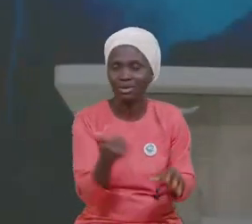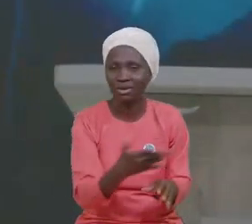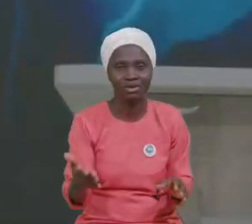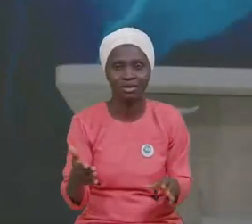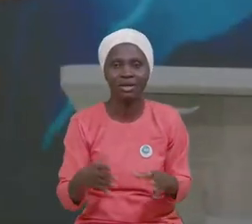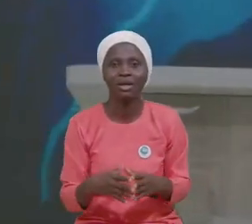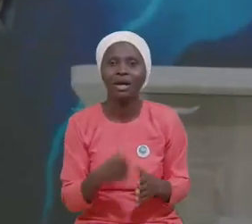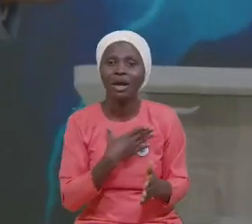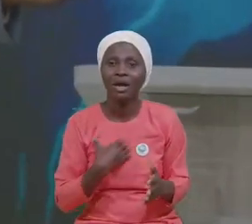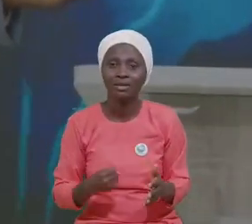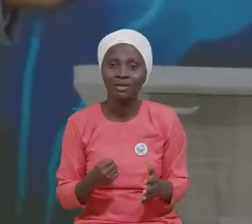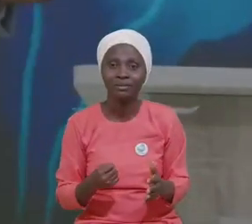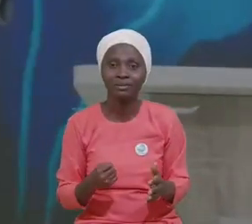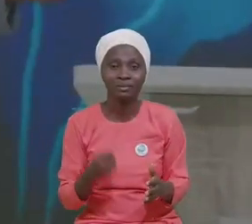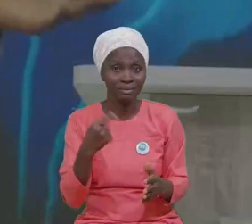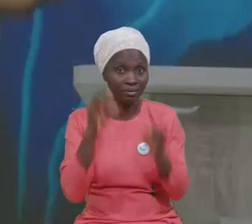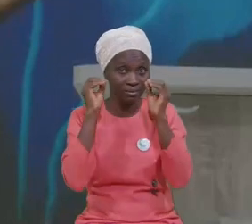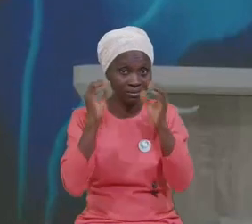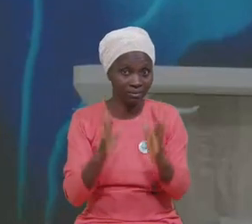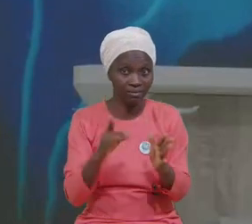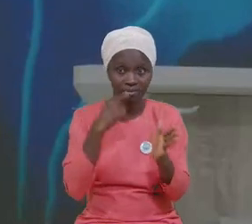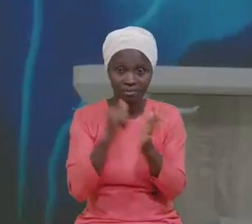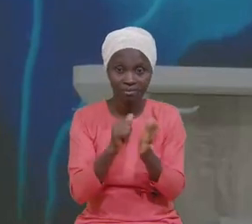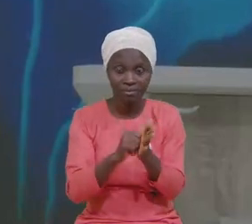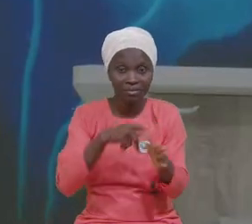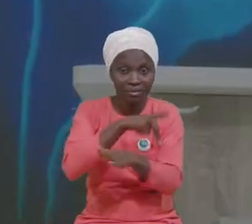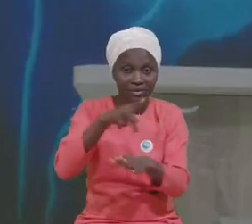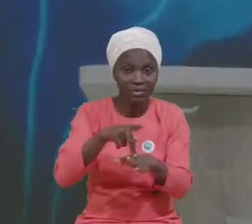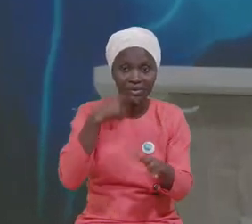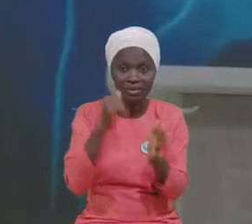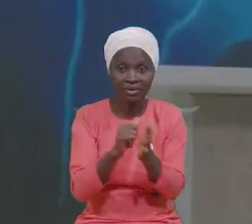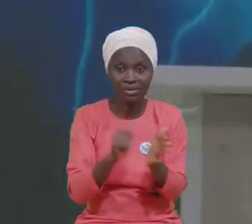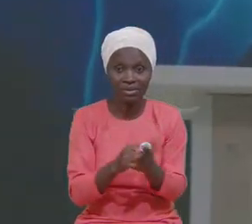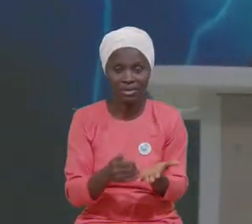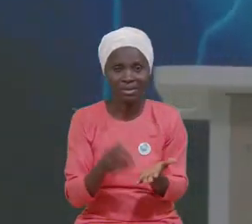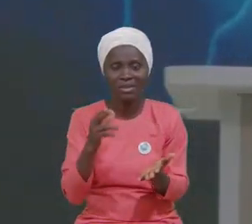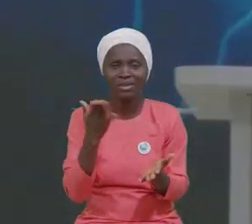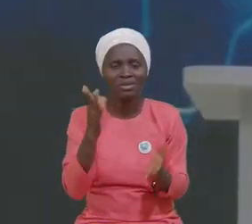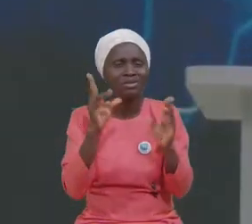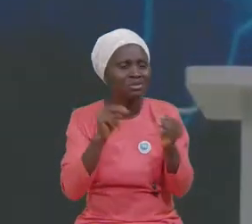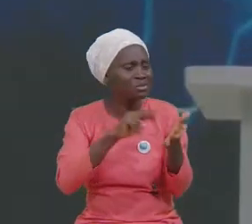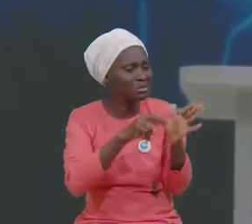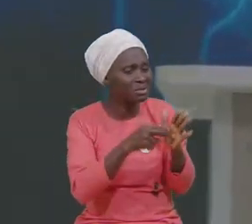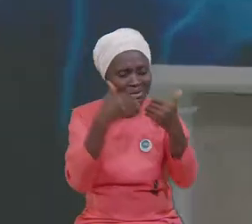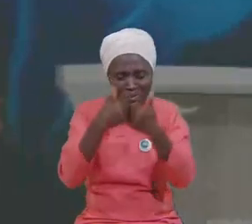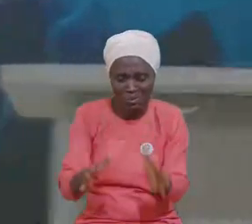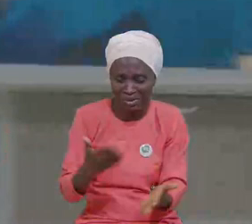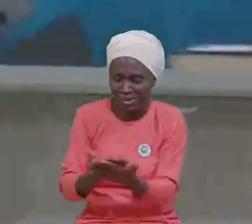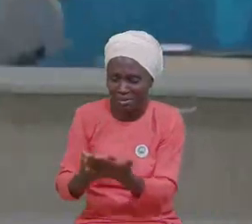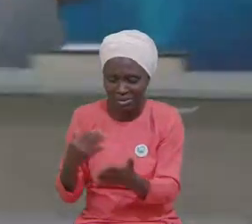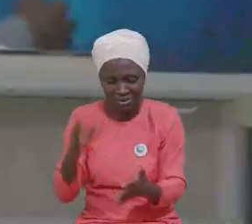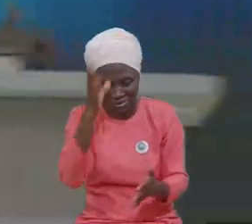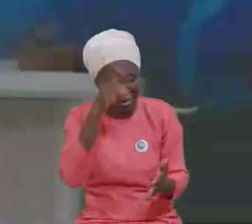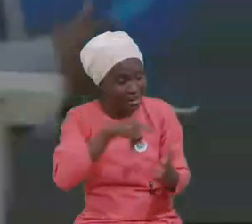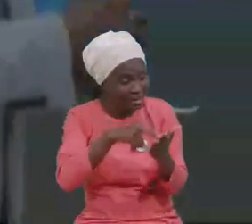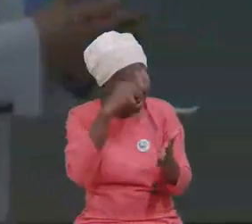rien. Et l'enseignant dit, ce n'est pas la peine de gaspiller l'argent sur cet enfant.